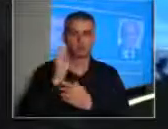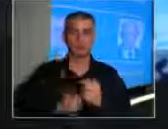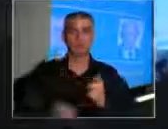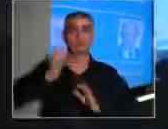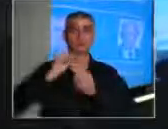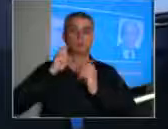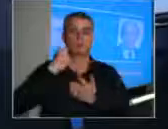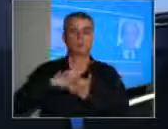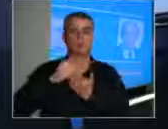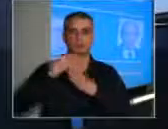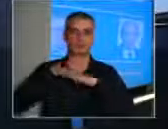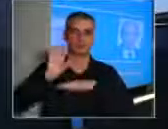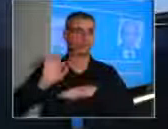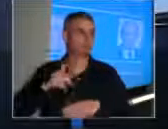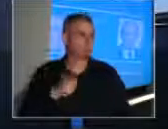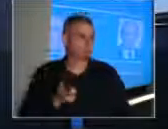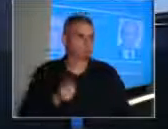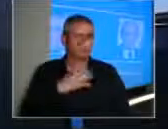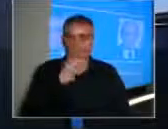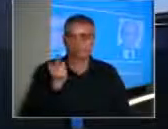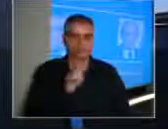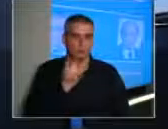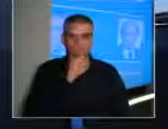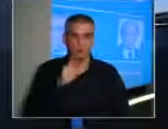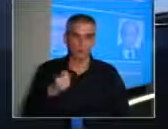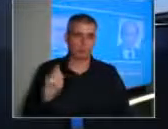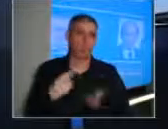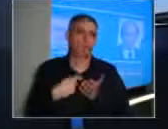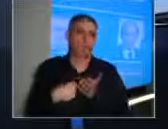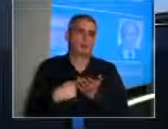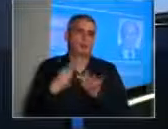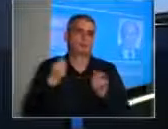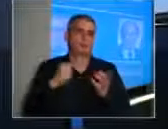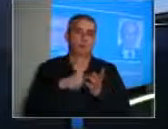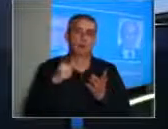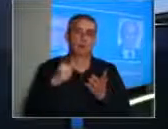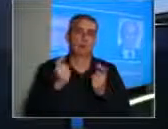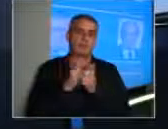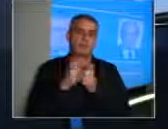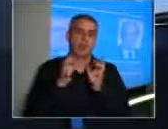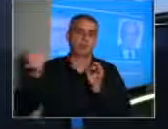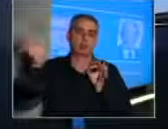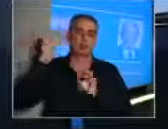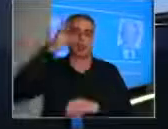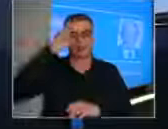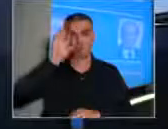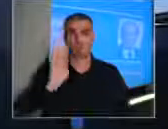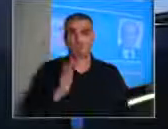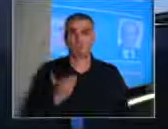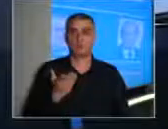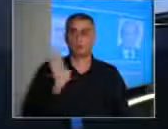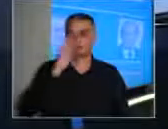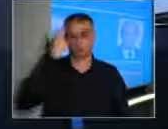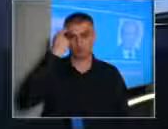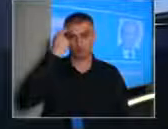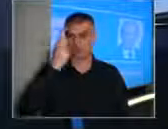המשפטים שקט תמשיך להיות בתפקיד. אבל יכול להיות, זו שאלה לשניכם, יכול להיות שאתם משלמים את המחיר על היותכם מפלגות לוויין של הליכוד ושל נתניהו. נתניהו